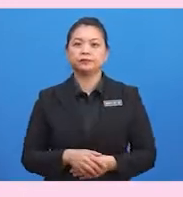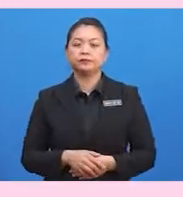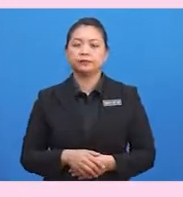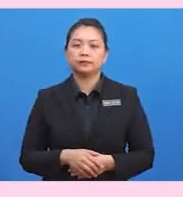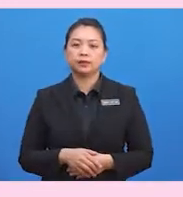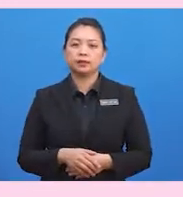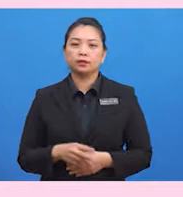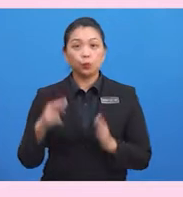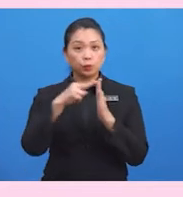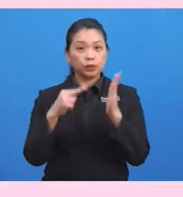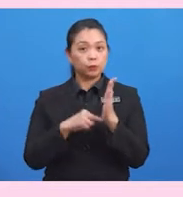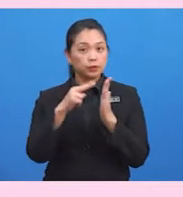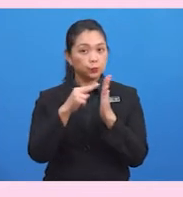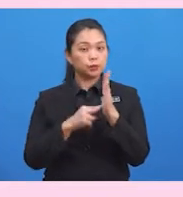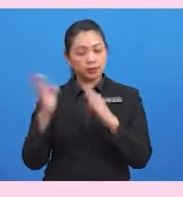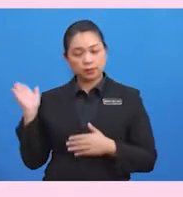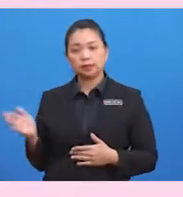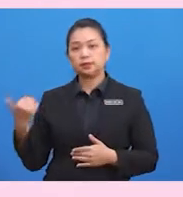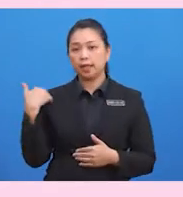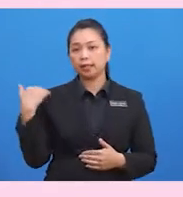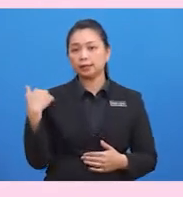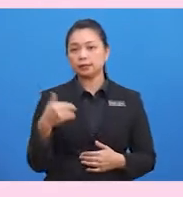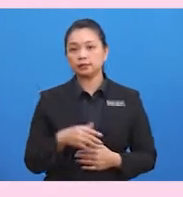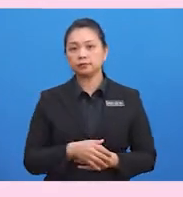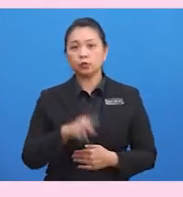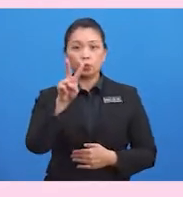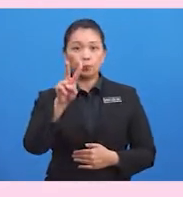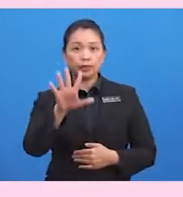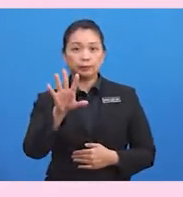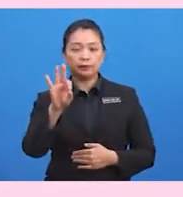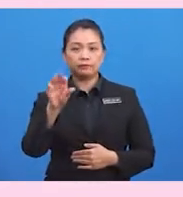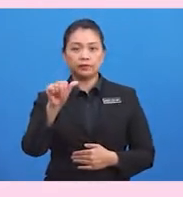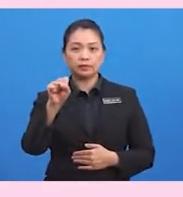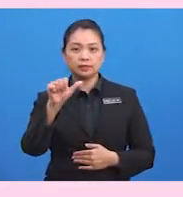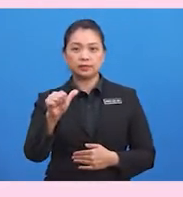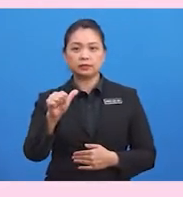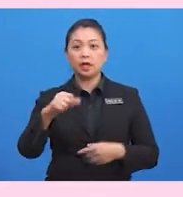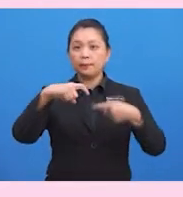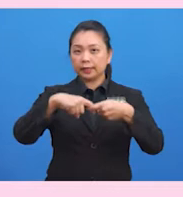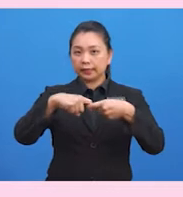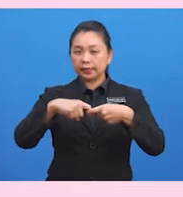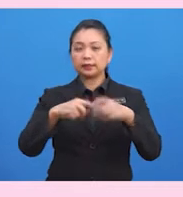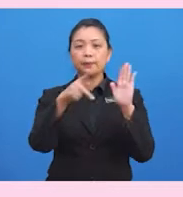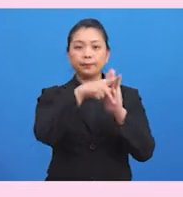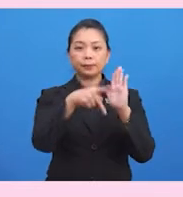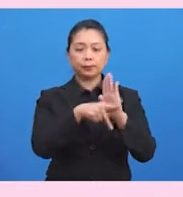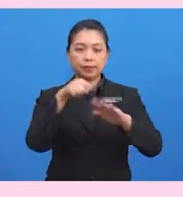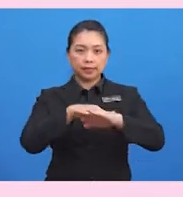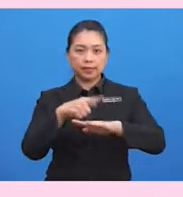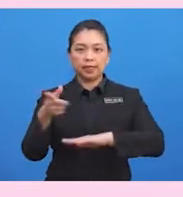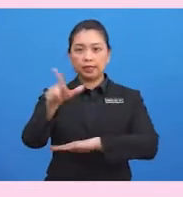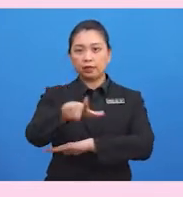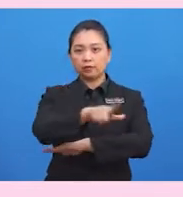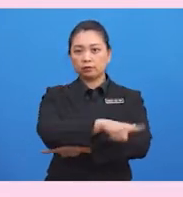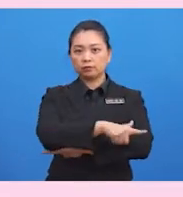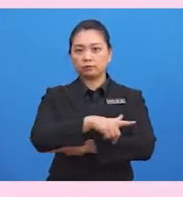undang-undang laut Melati ini mengandungi 25 fasal menerangkan berkenaan peraturan di